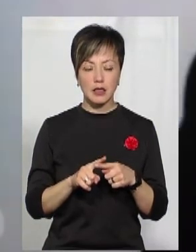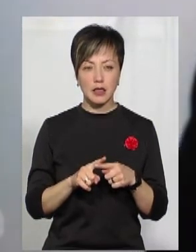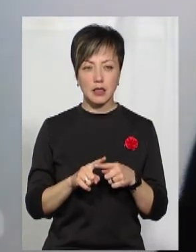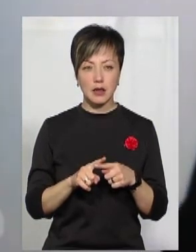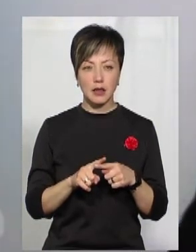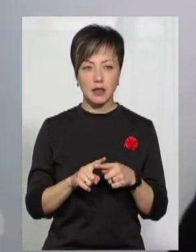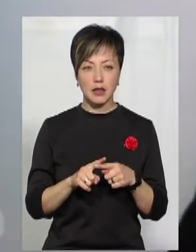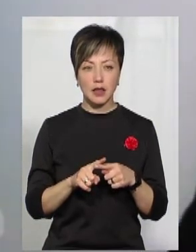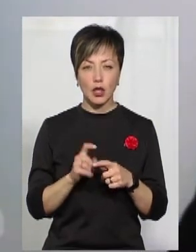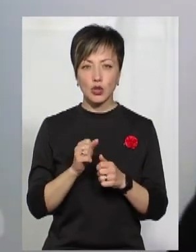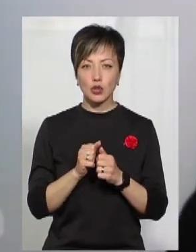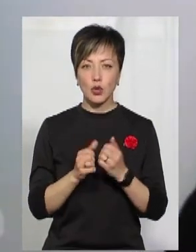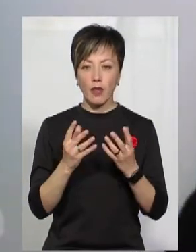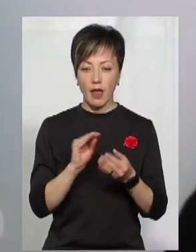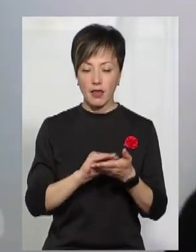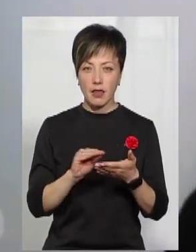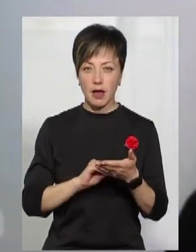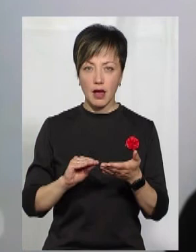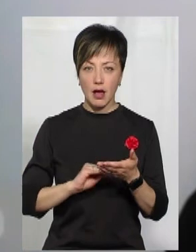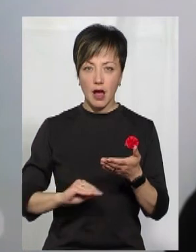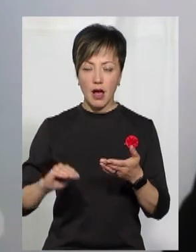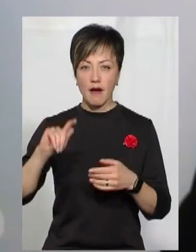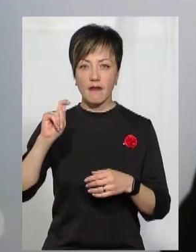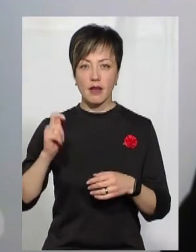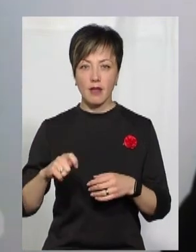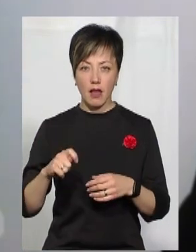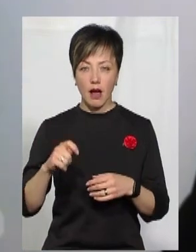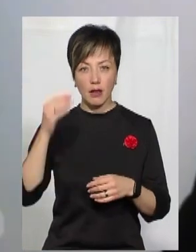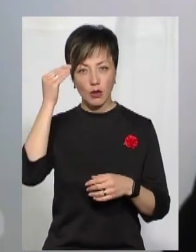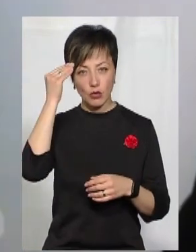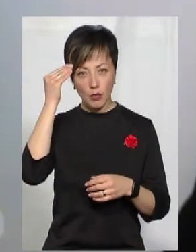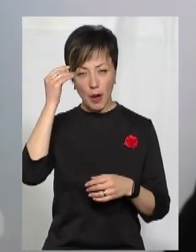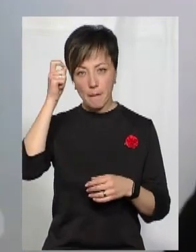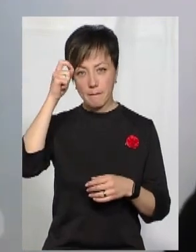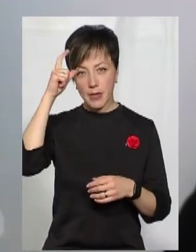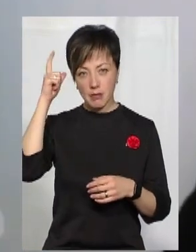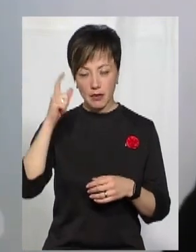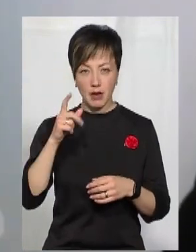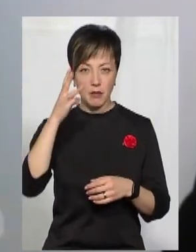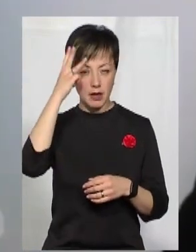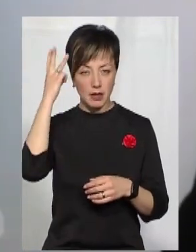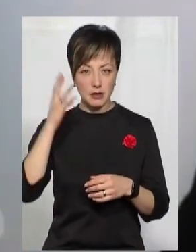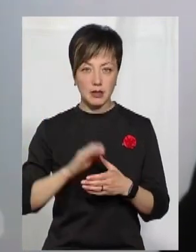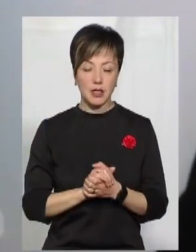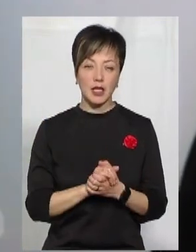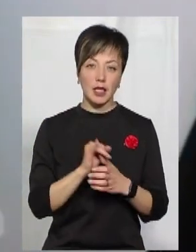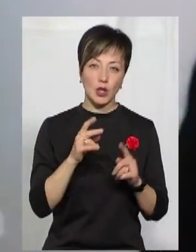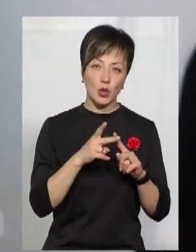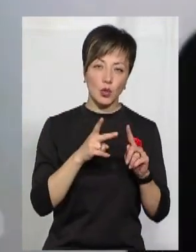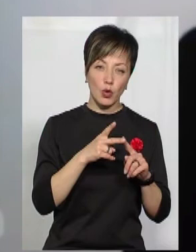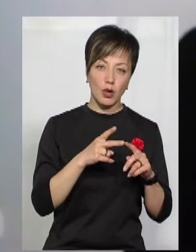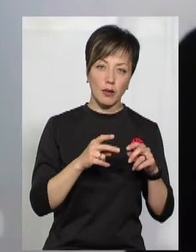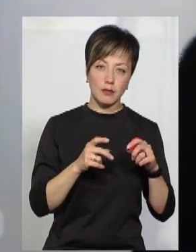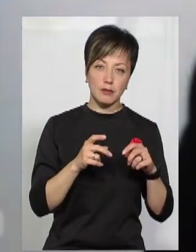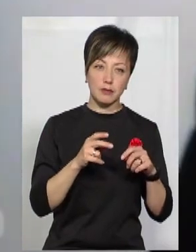Це щоденник «Війна очима проскурівського підпільника Карла Кошарського» та «Війна очима чимервецького